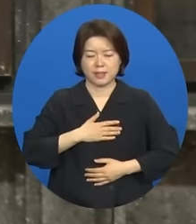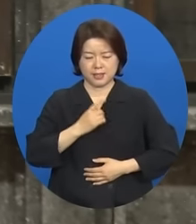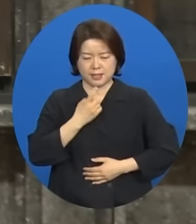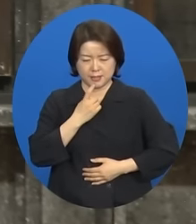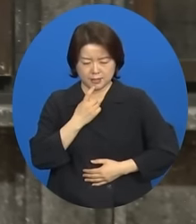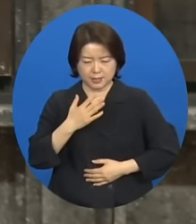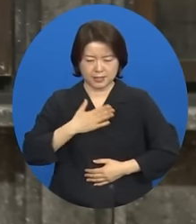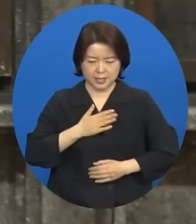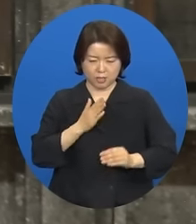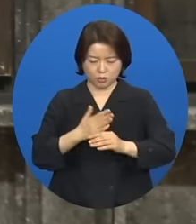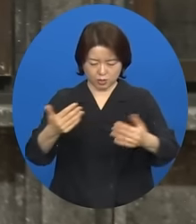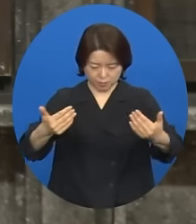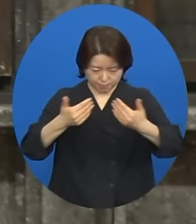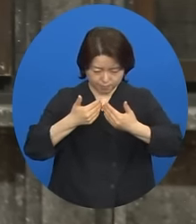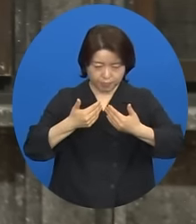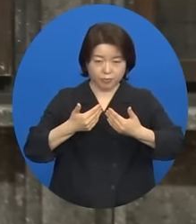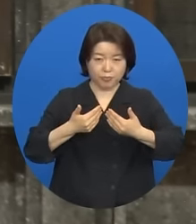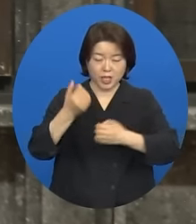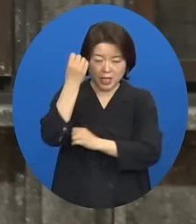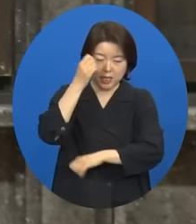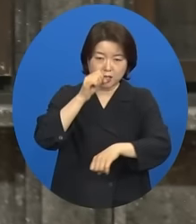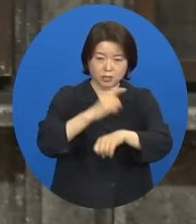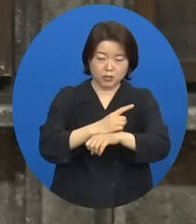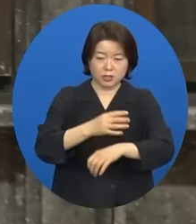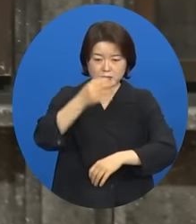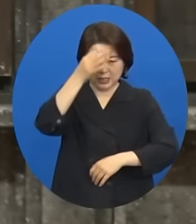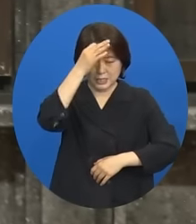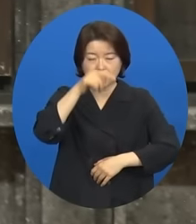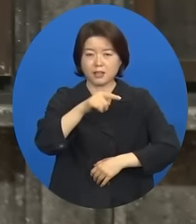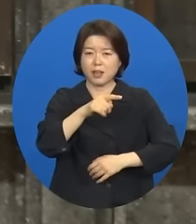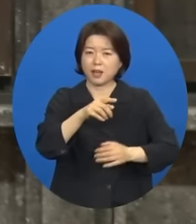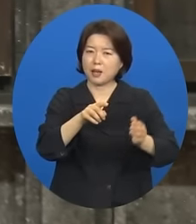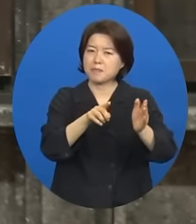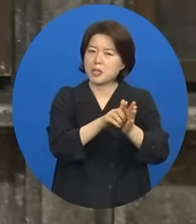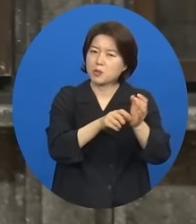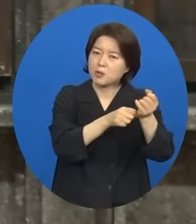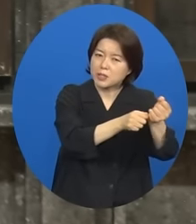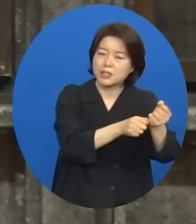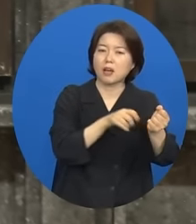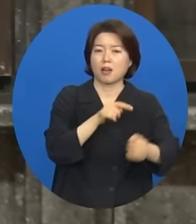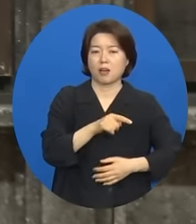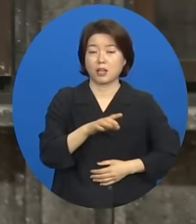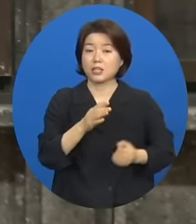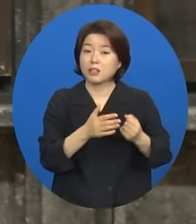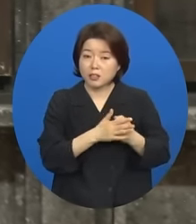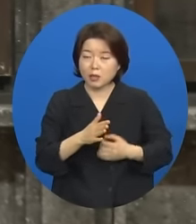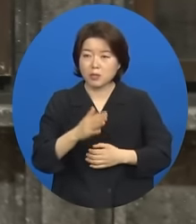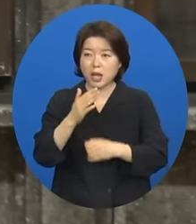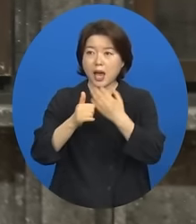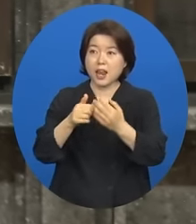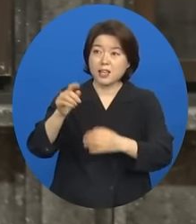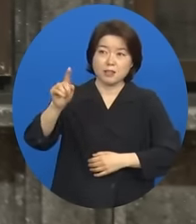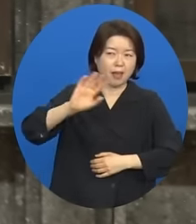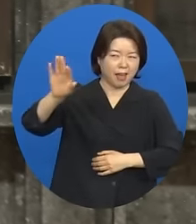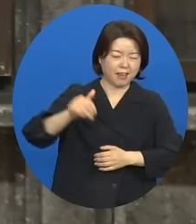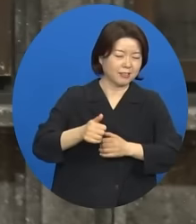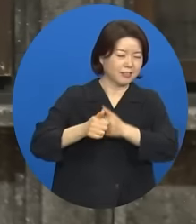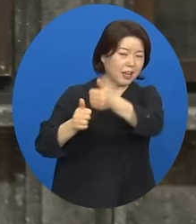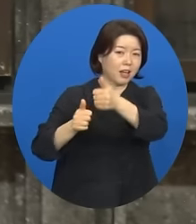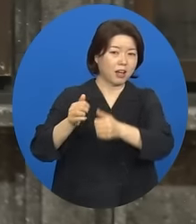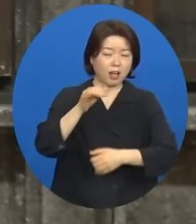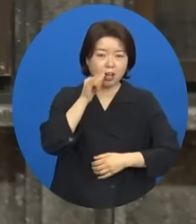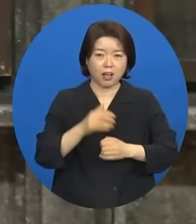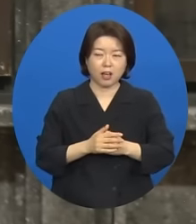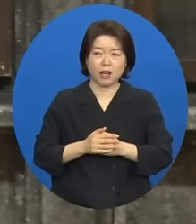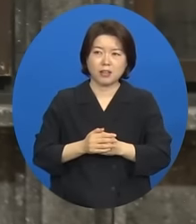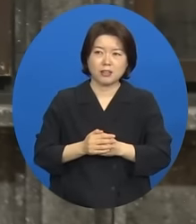자기 중심성이에요. 천성적인 재능을 의지하는 거예요. 이것 때문에 하나님도 이겨먹으려 하는 거예요. 하나님께